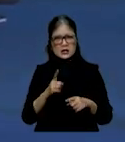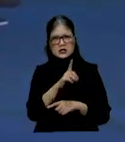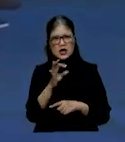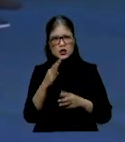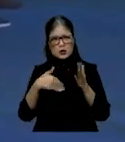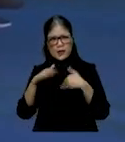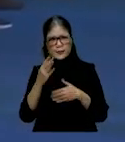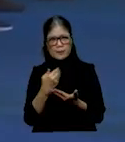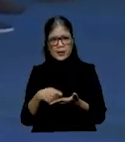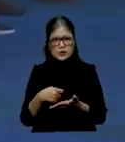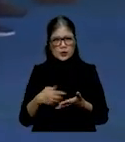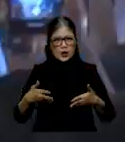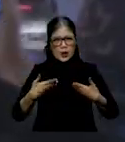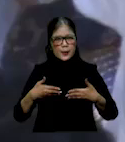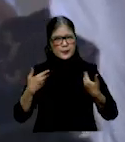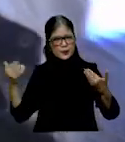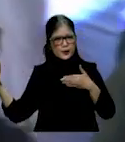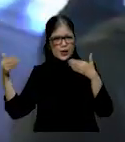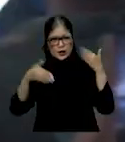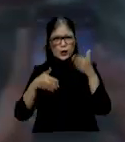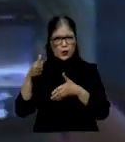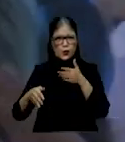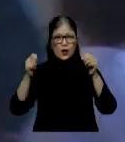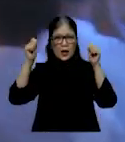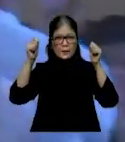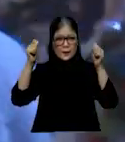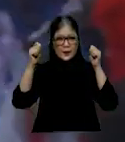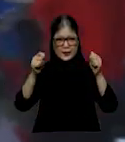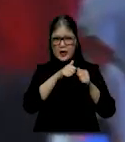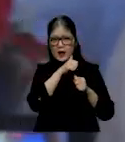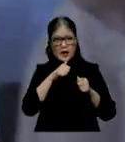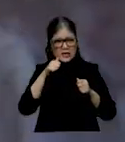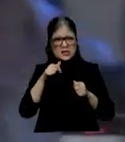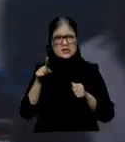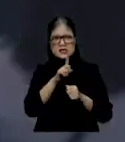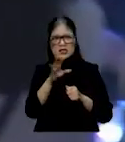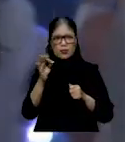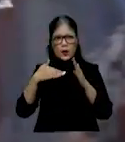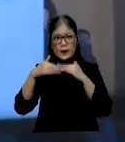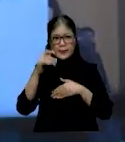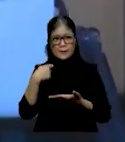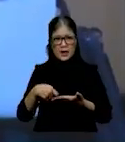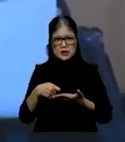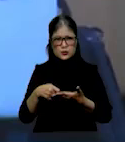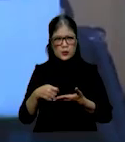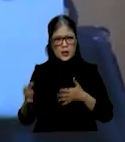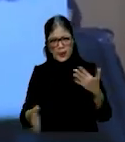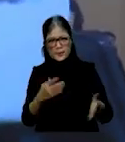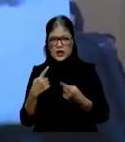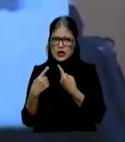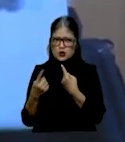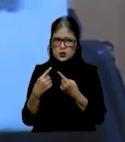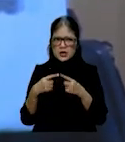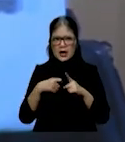parpol pengusung kampanye Anis di hadapan ribuan mahasiswa dikemas dengan diskusi dan kalibrasi salah